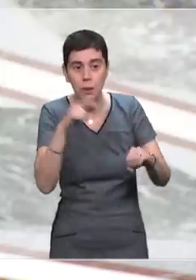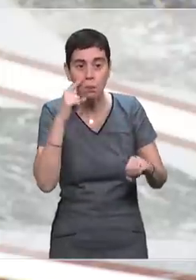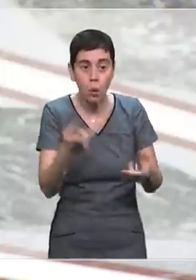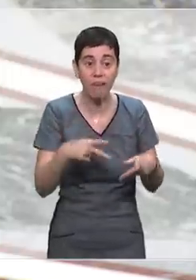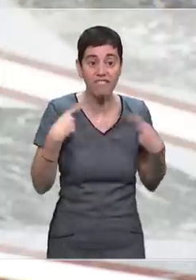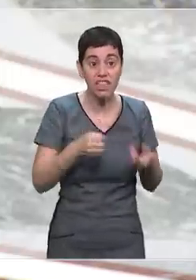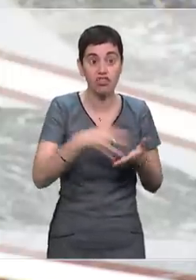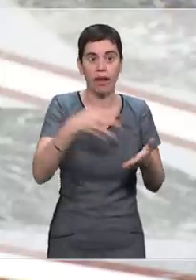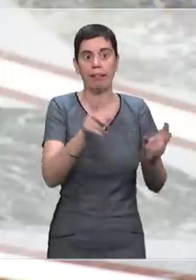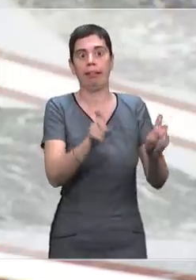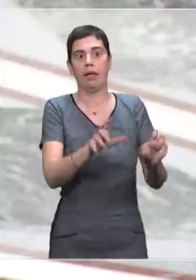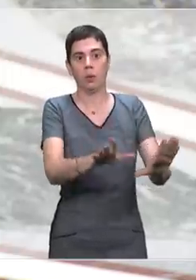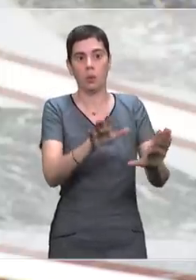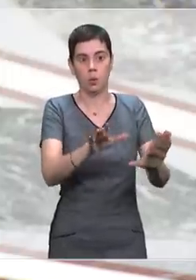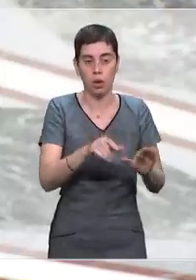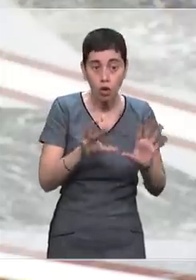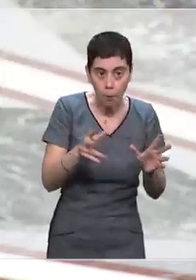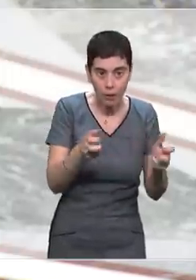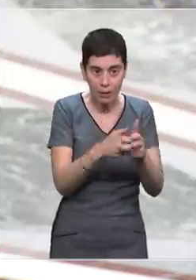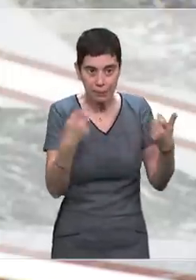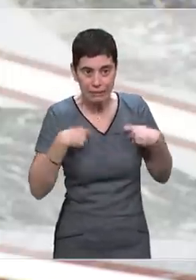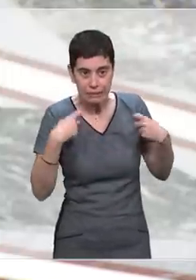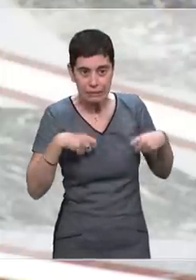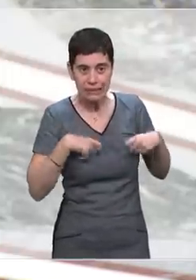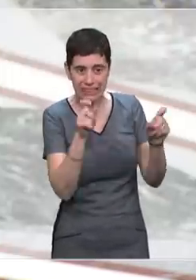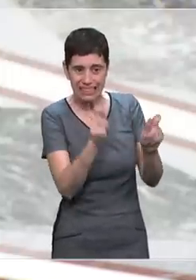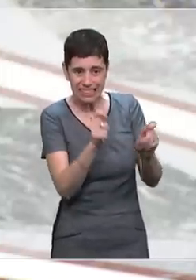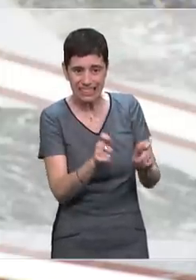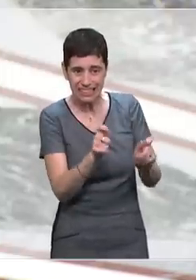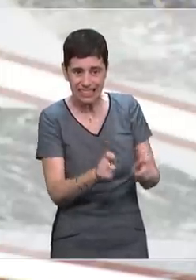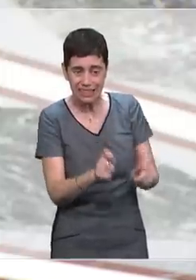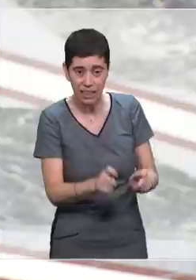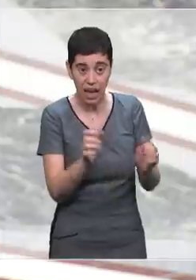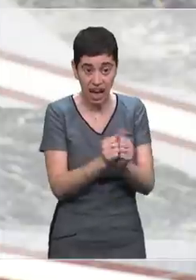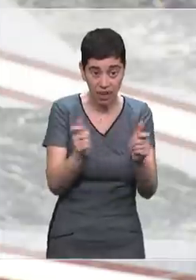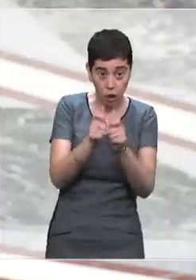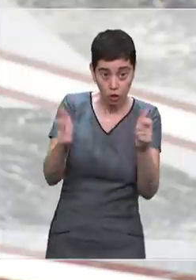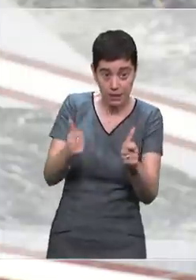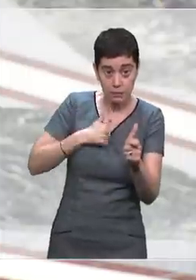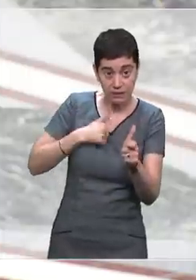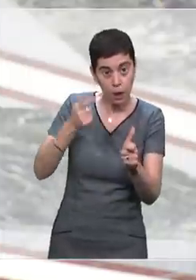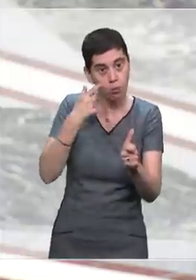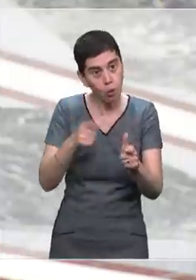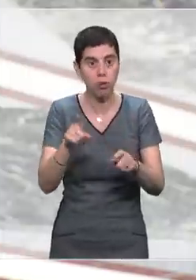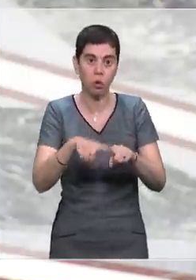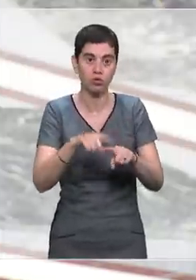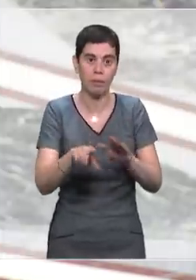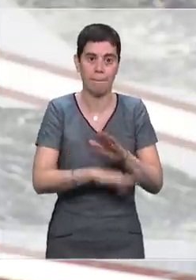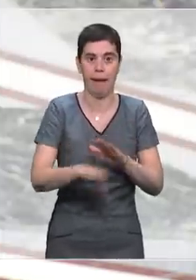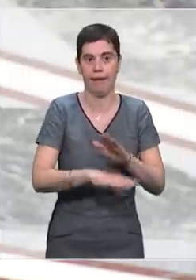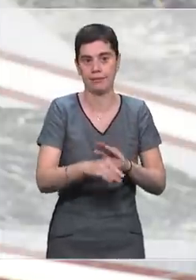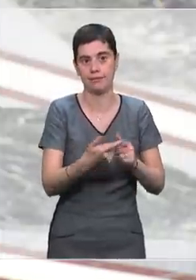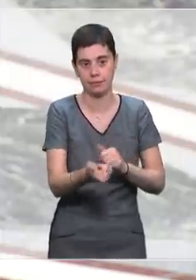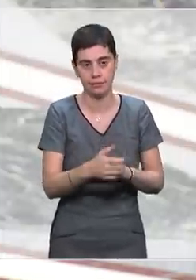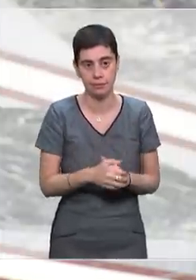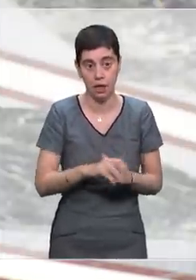des accords de modération de coûts avec les opérateurs privés pour les produits de grande consommation. Des chartes ont déjà été